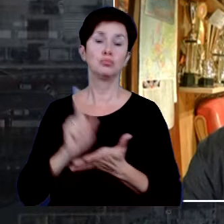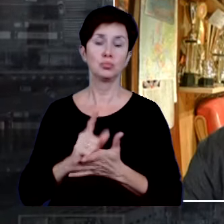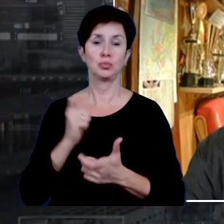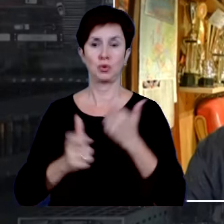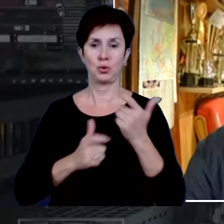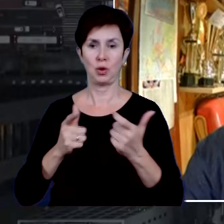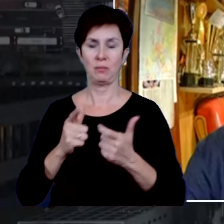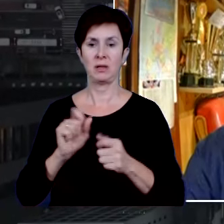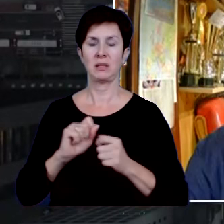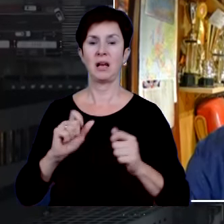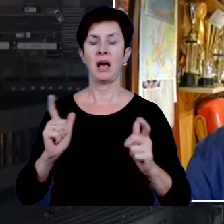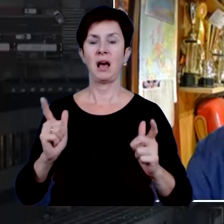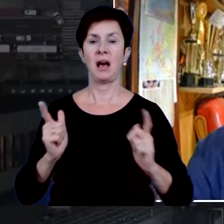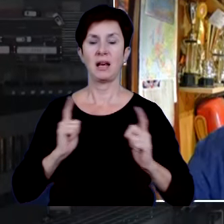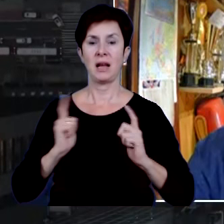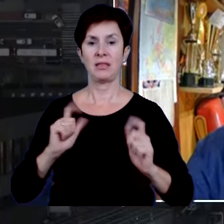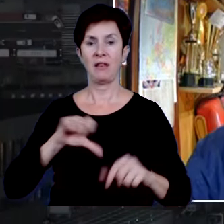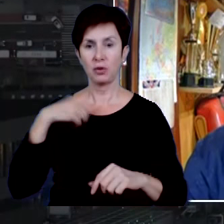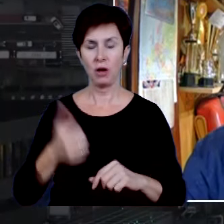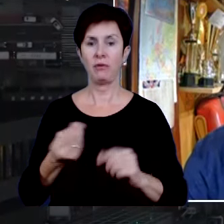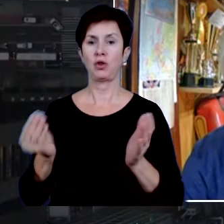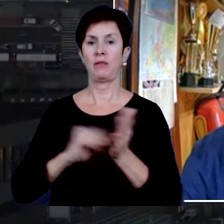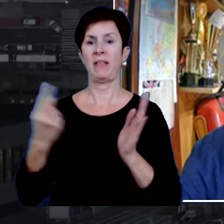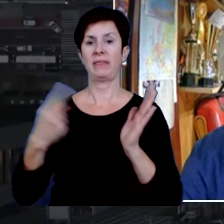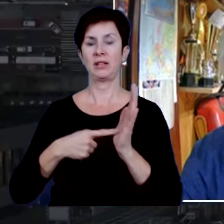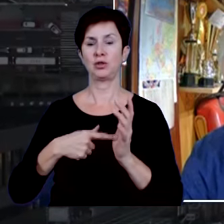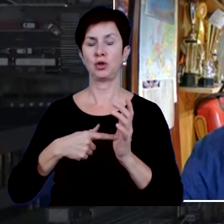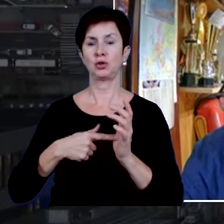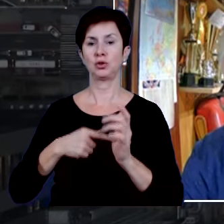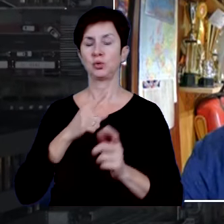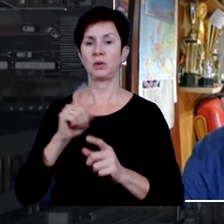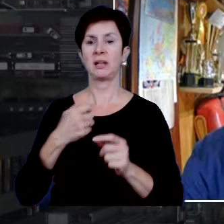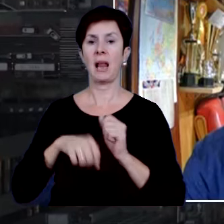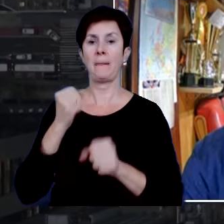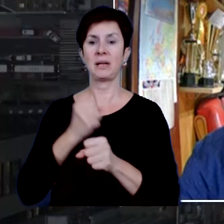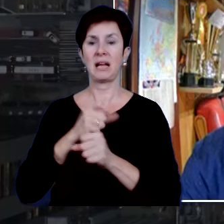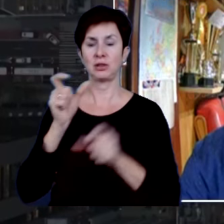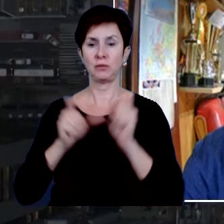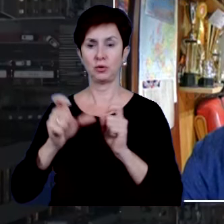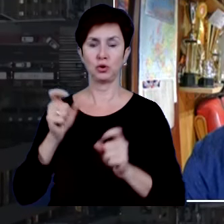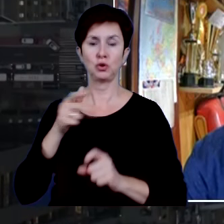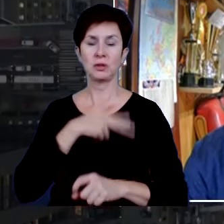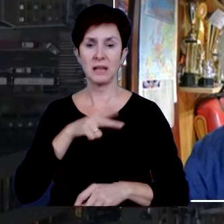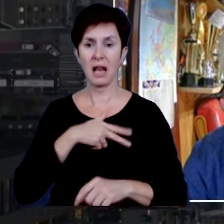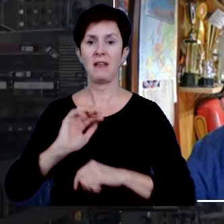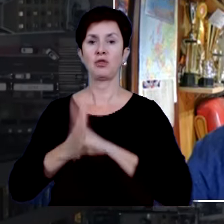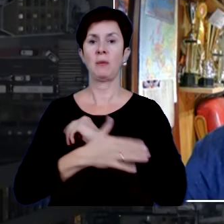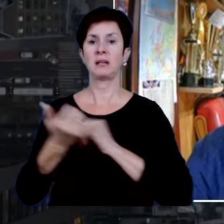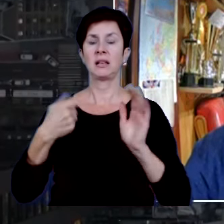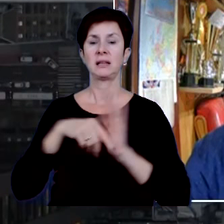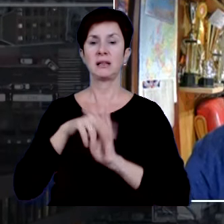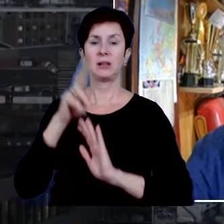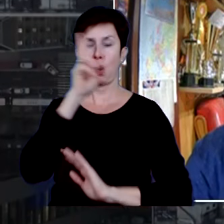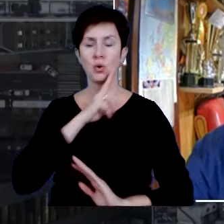wdowia, to jest dodatek 1000 zł dla pracowników socjalnych, to jest wsparcie dla rodziców, to